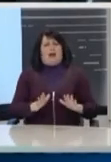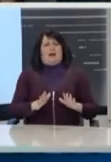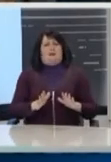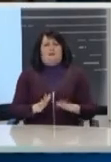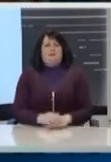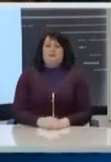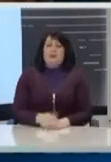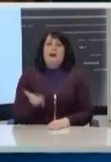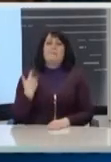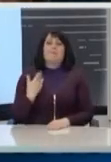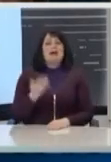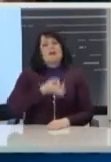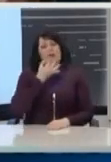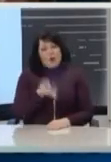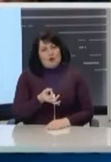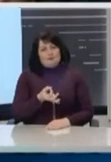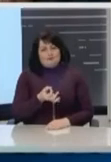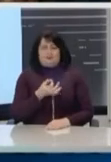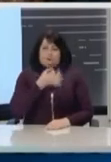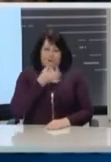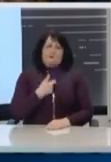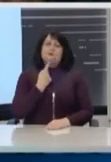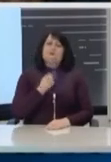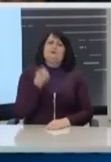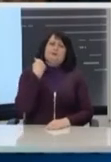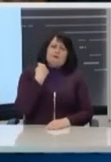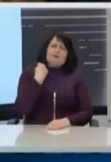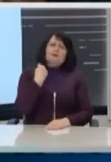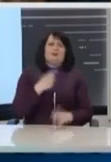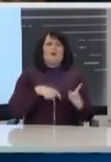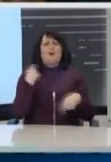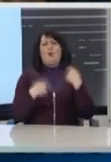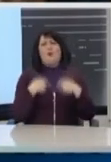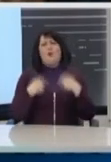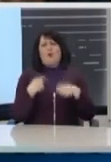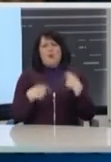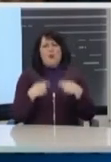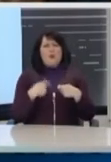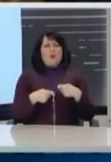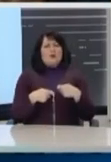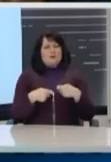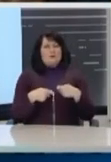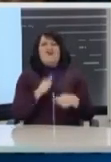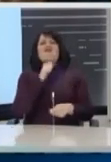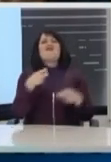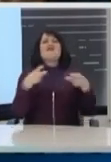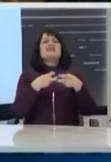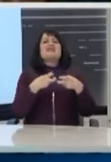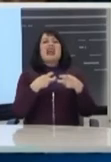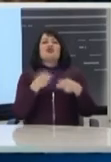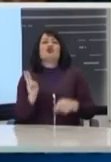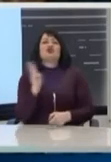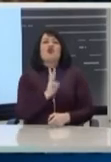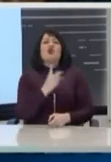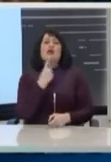Πριν αναφερθώ σε αυτό όμως, θα πω ότι πέρυσι είχατε την αντίδραση τόσο από τους τοκογλύφους των Βρυξελών, όσο και